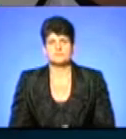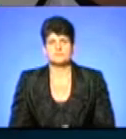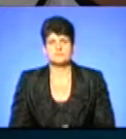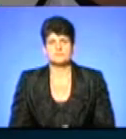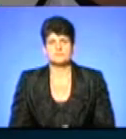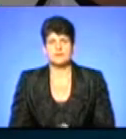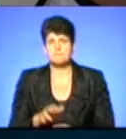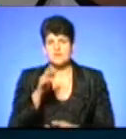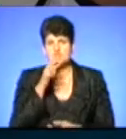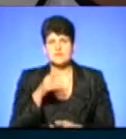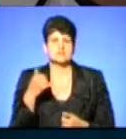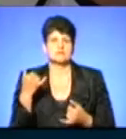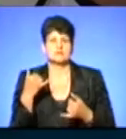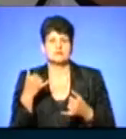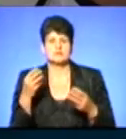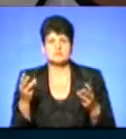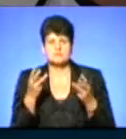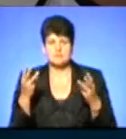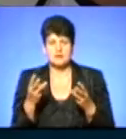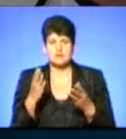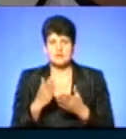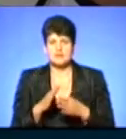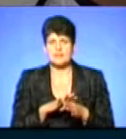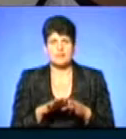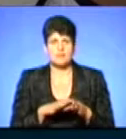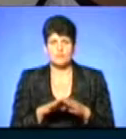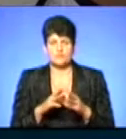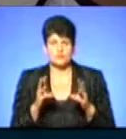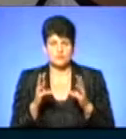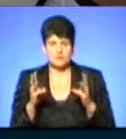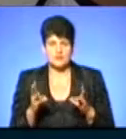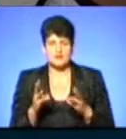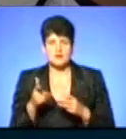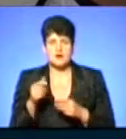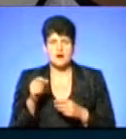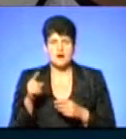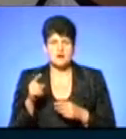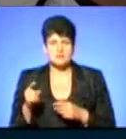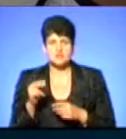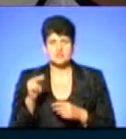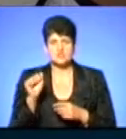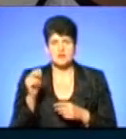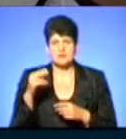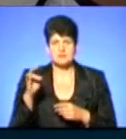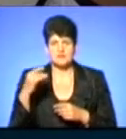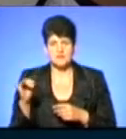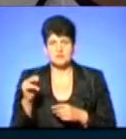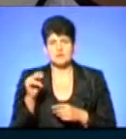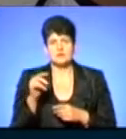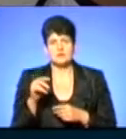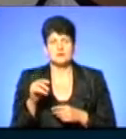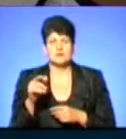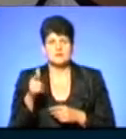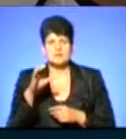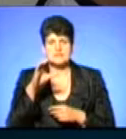Під час спалювання люфтів згоряння неповний доступ, той саме і кислий, чатний газ, тадва, та сама. Відповідно, ці всі речі